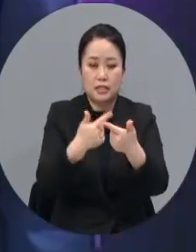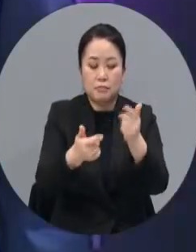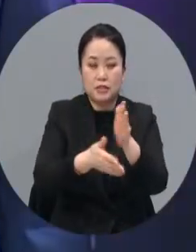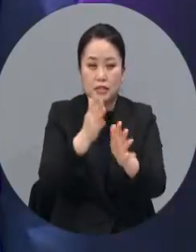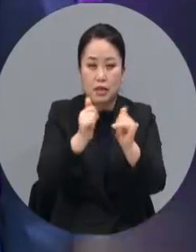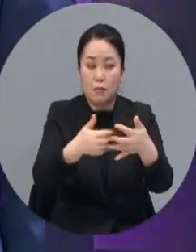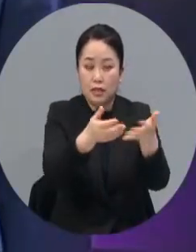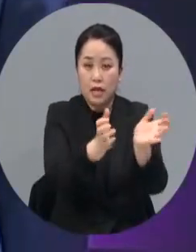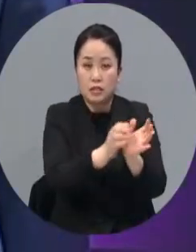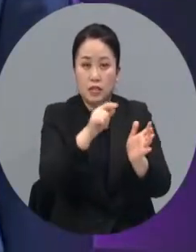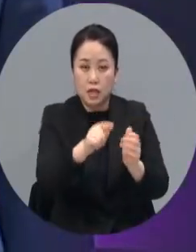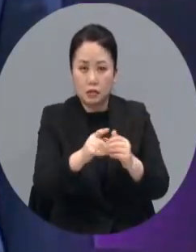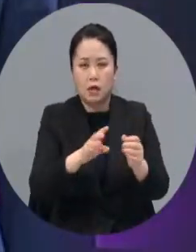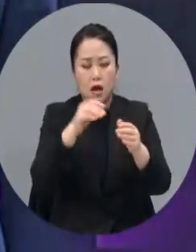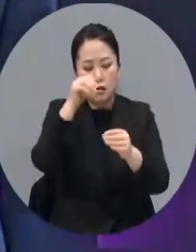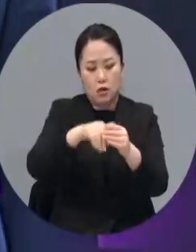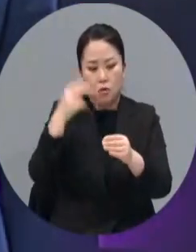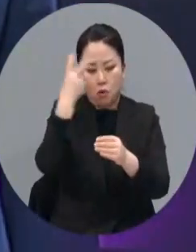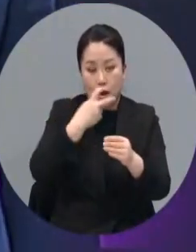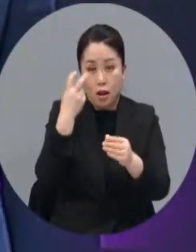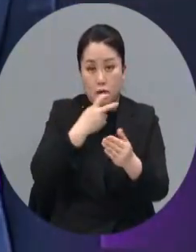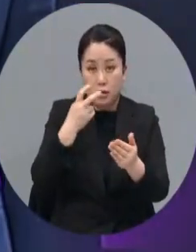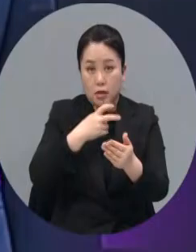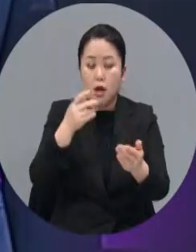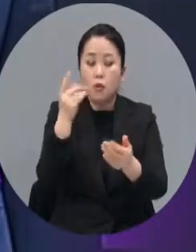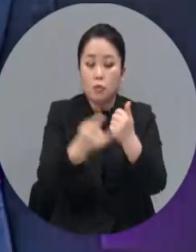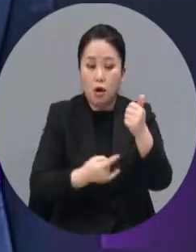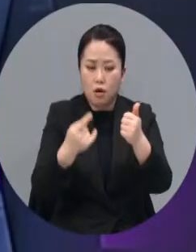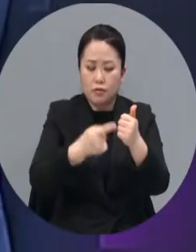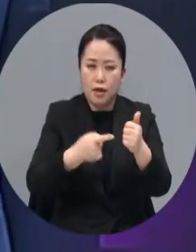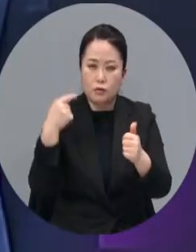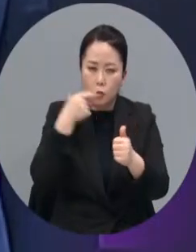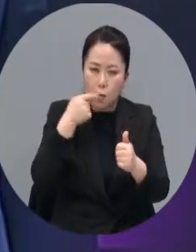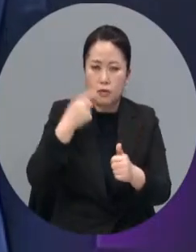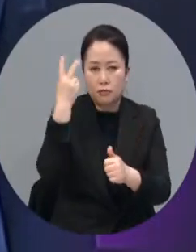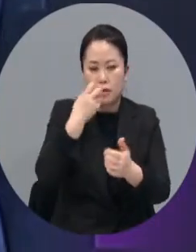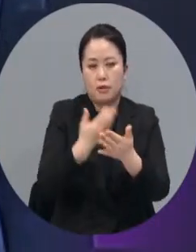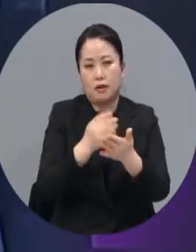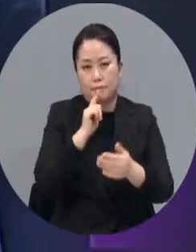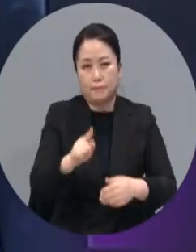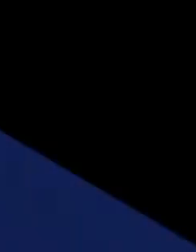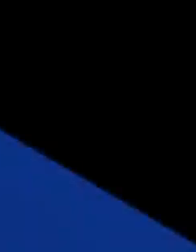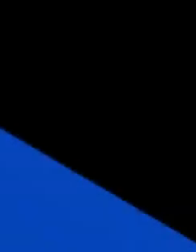의혹에 대한 선관위의 엄정한 조사를 촉구했습니다. MBC 뉴스 조민입니다.